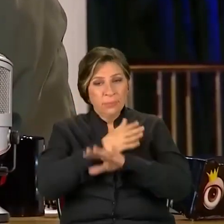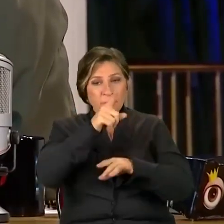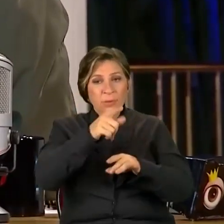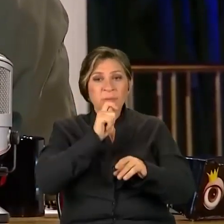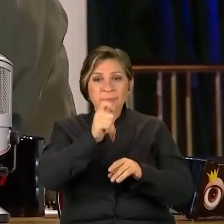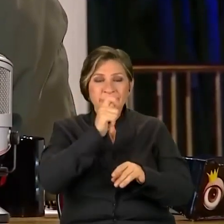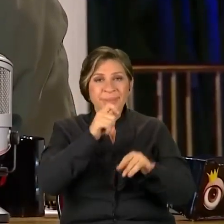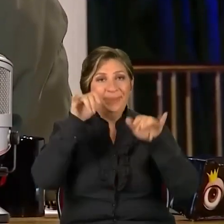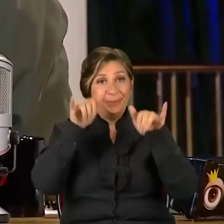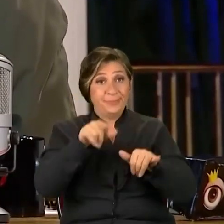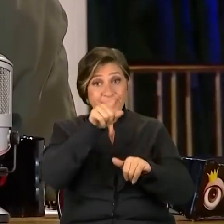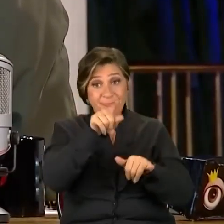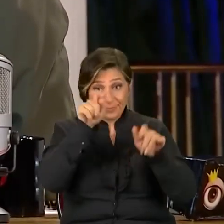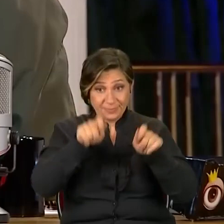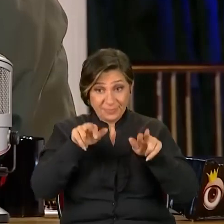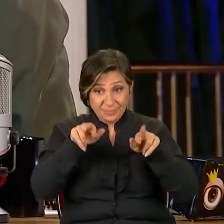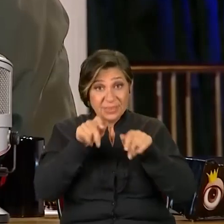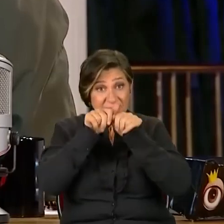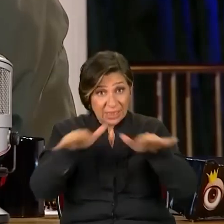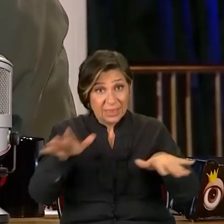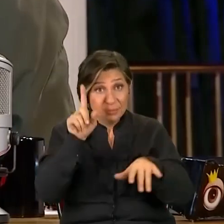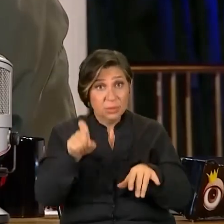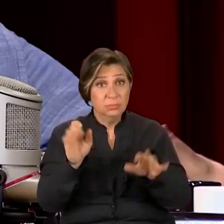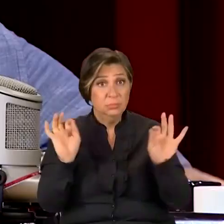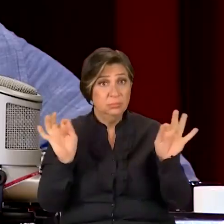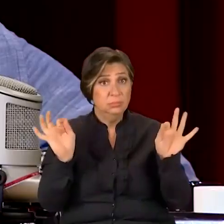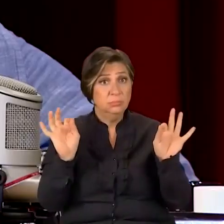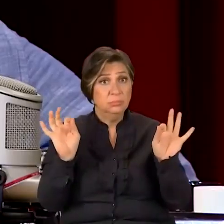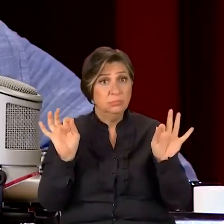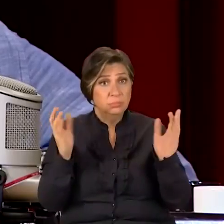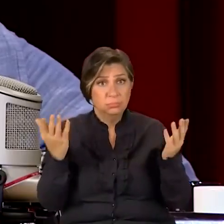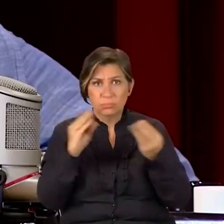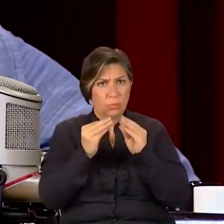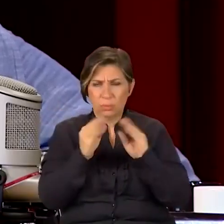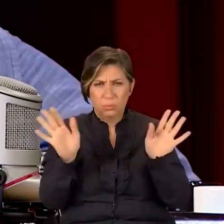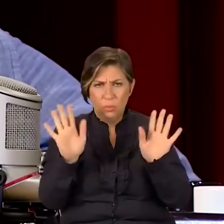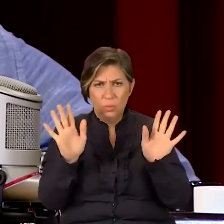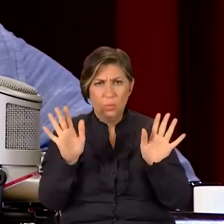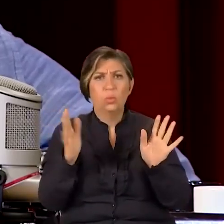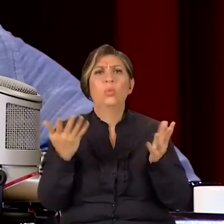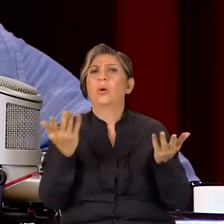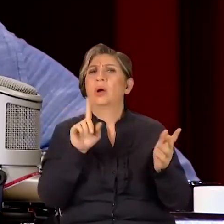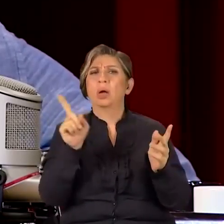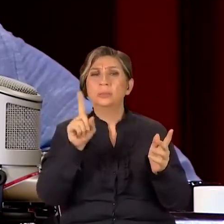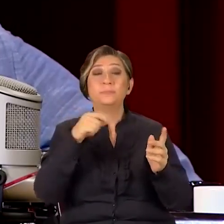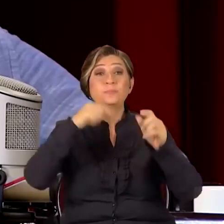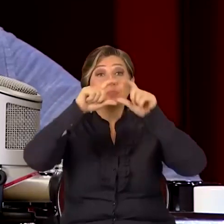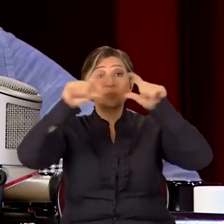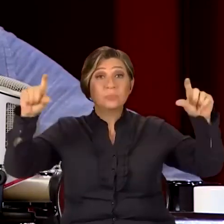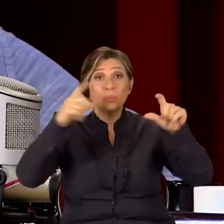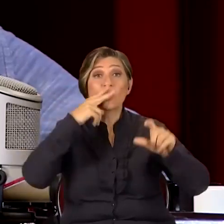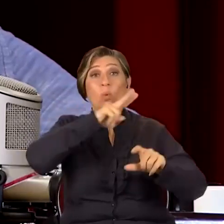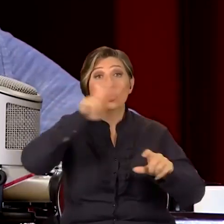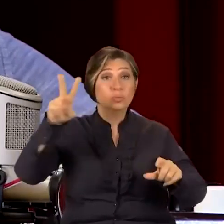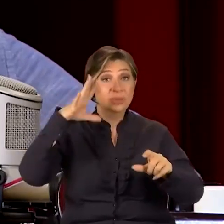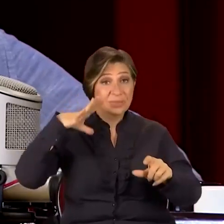röportajlar Aynen senin yaptığın gibi yayınlandı mı Evet yayına verildi sorun yok ama bir sabit Tabi canım sadece biz başlık